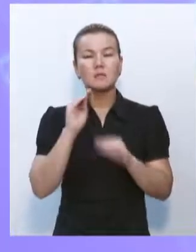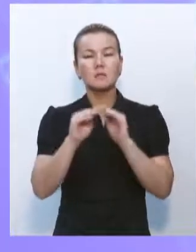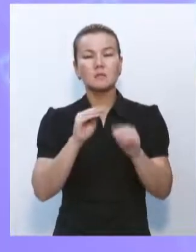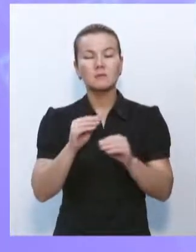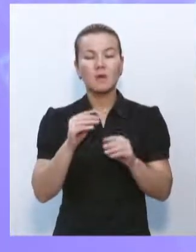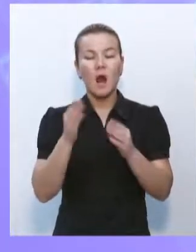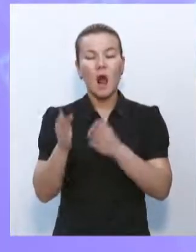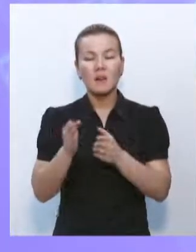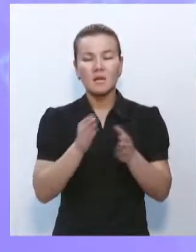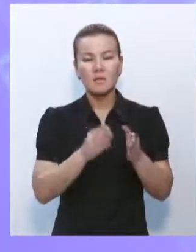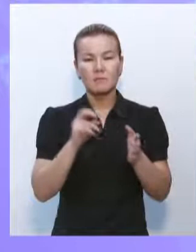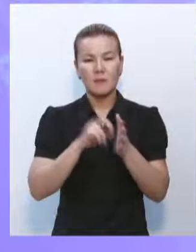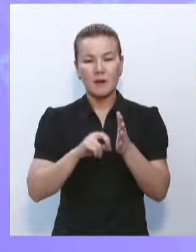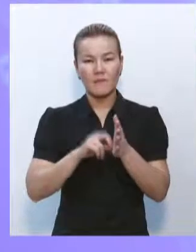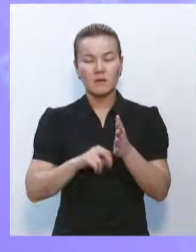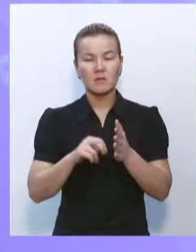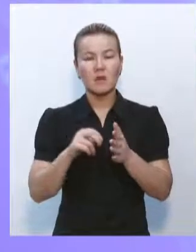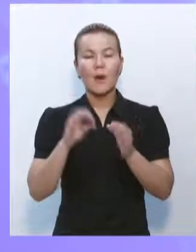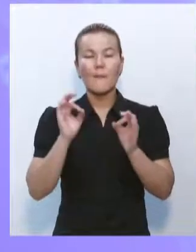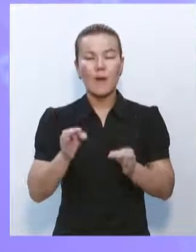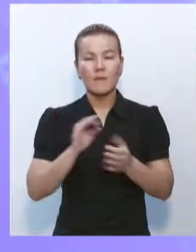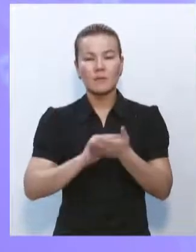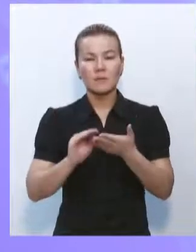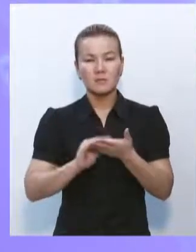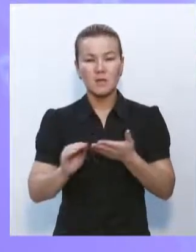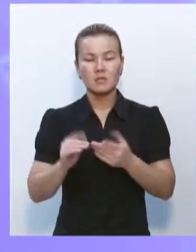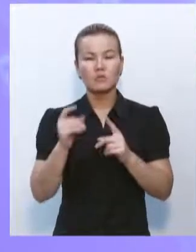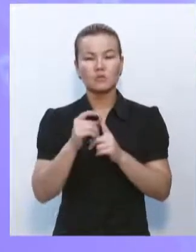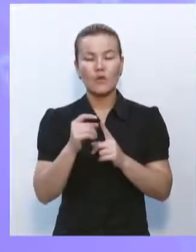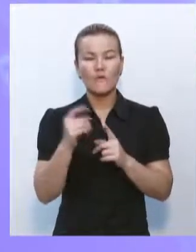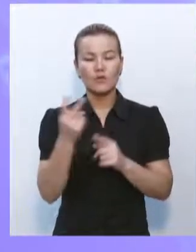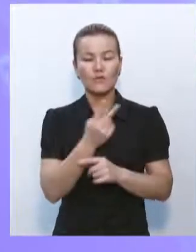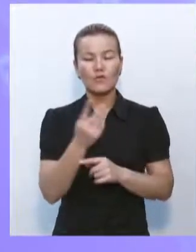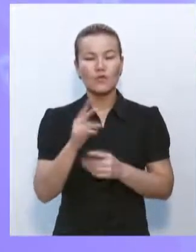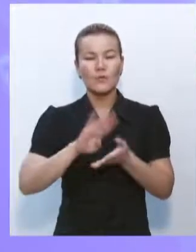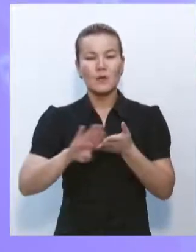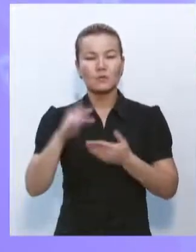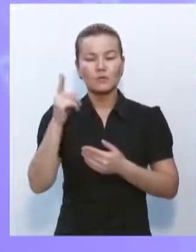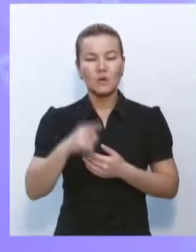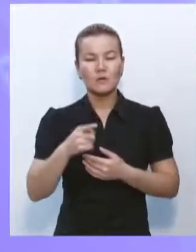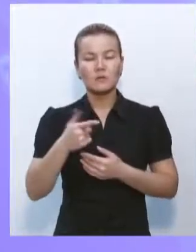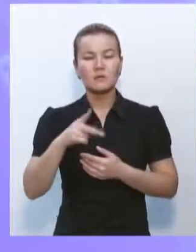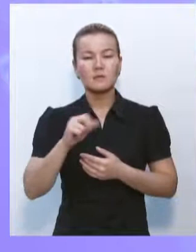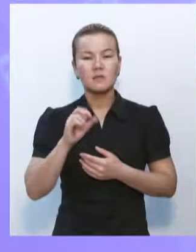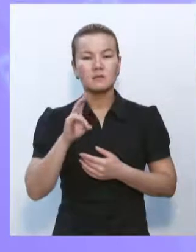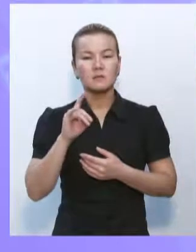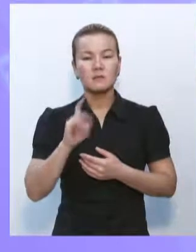Составим алгоритм проверки правописания в слове двух безударных гласных.